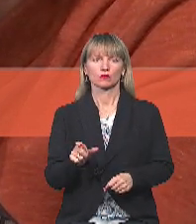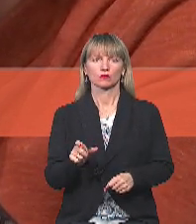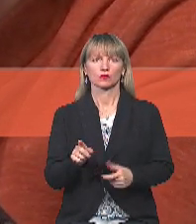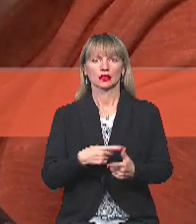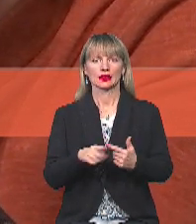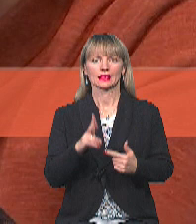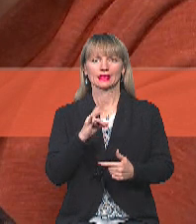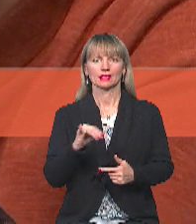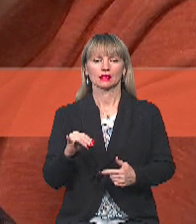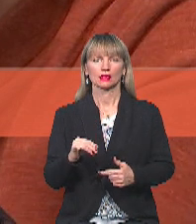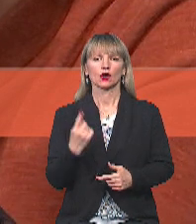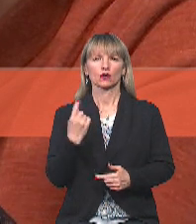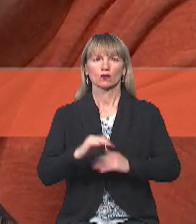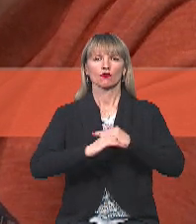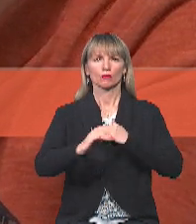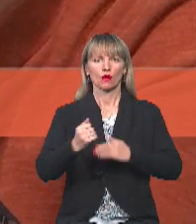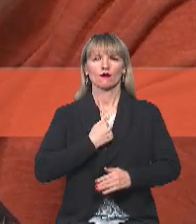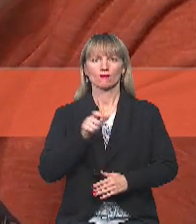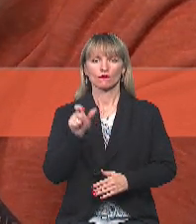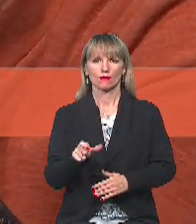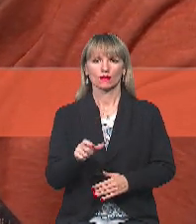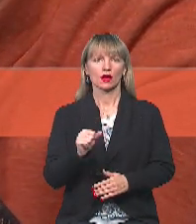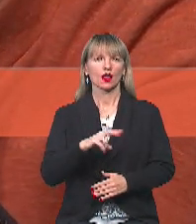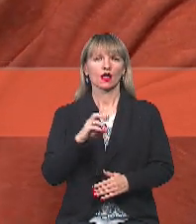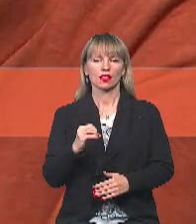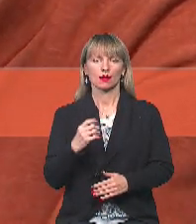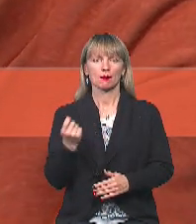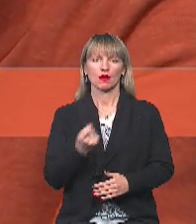Я думаю, що один в полі воїн, але недовго.